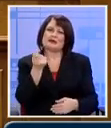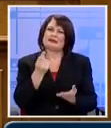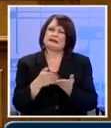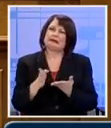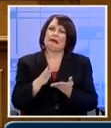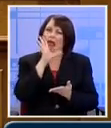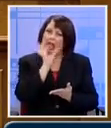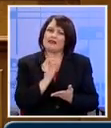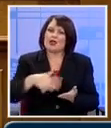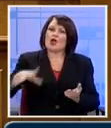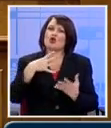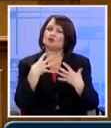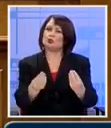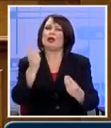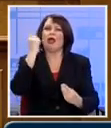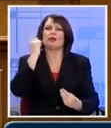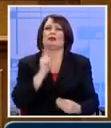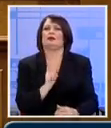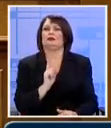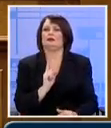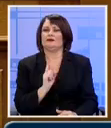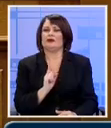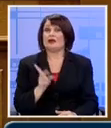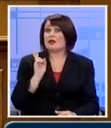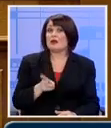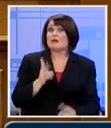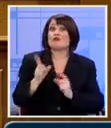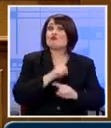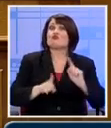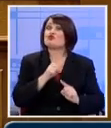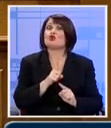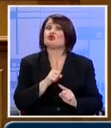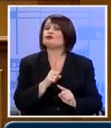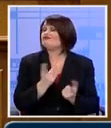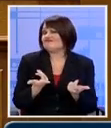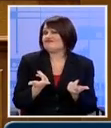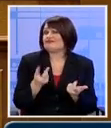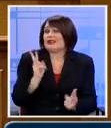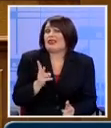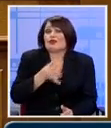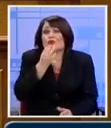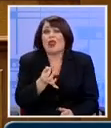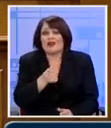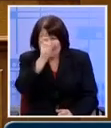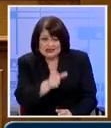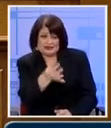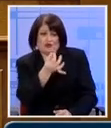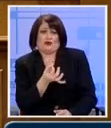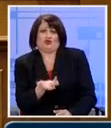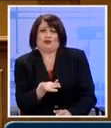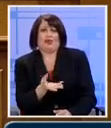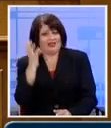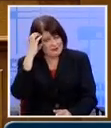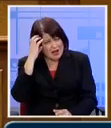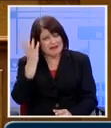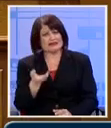αλήθεια και ο κόσμος κατάλαβε. Ποιοι κινδυνολόγοι λοιπόν είναι αυτοί, κύριε Τσίπρα? Εσείς ο ίδιος τα λέγατε, για να μην σας